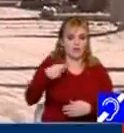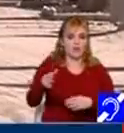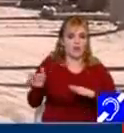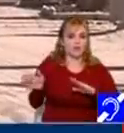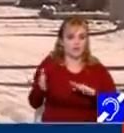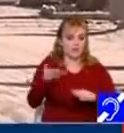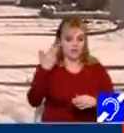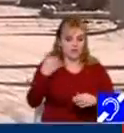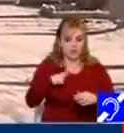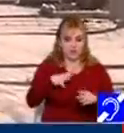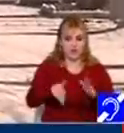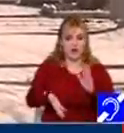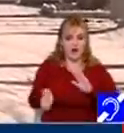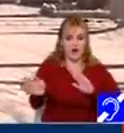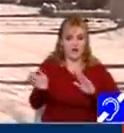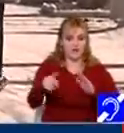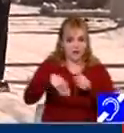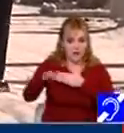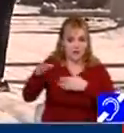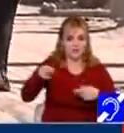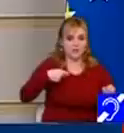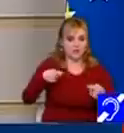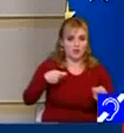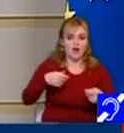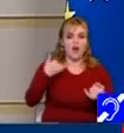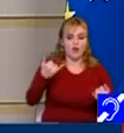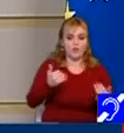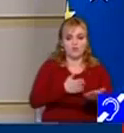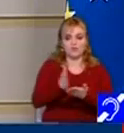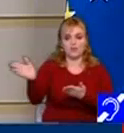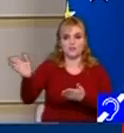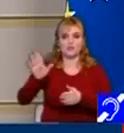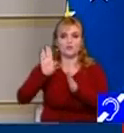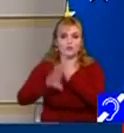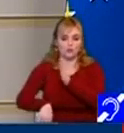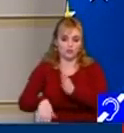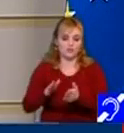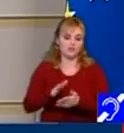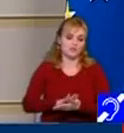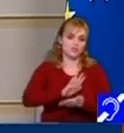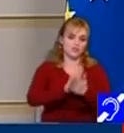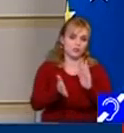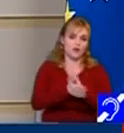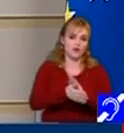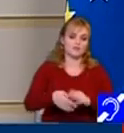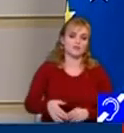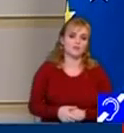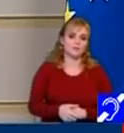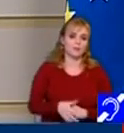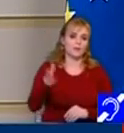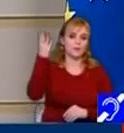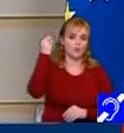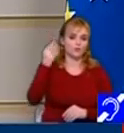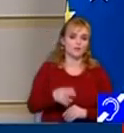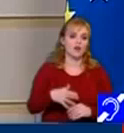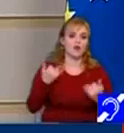plecarea noastră de la guvernare, lucrurile au luat o altă direcție, inclusiv și politica. Și astăzi noi